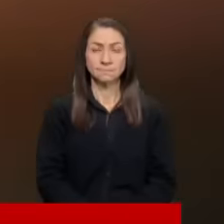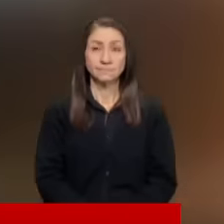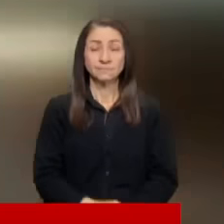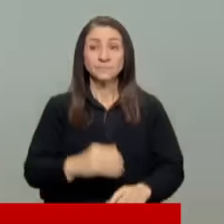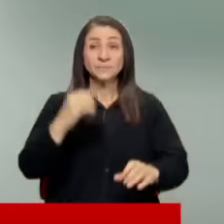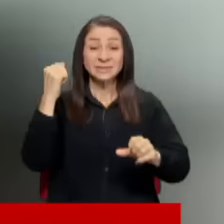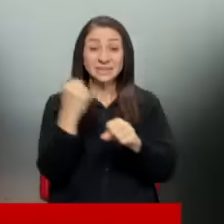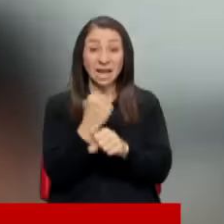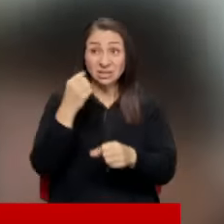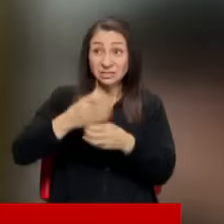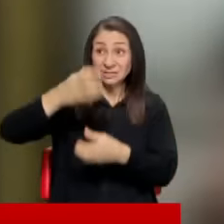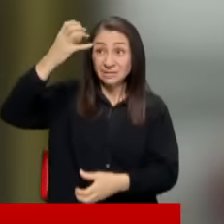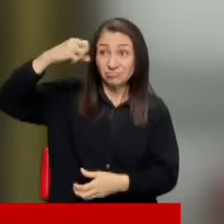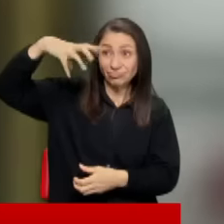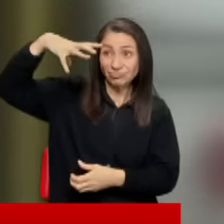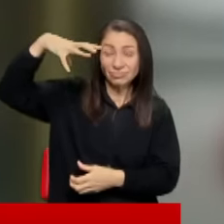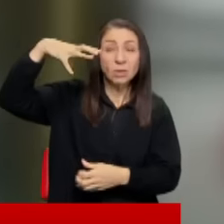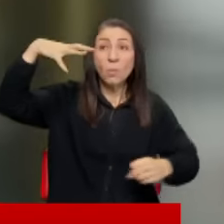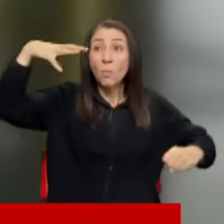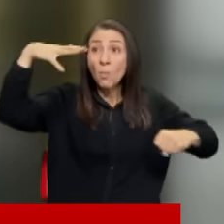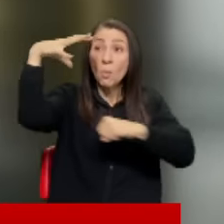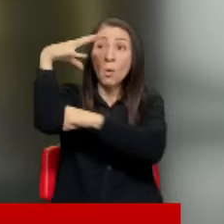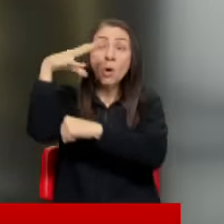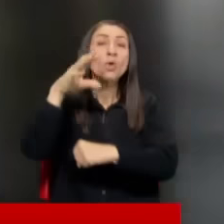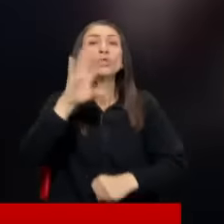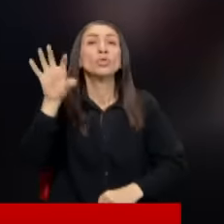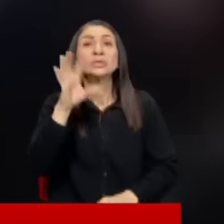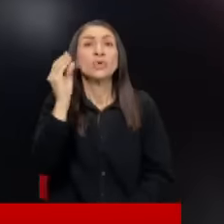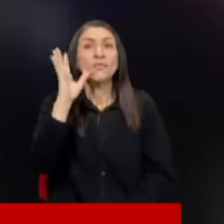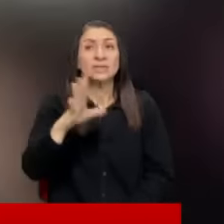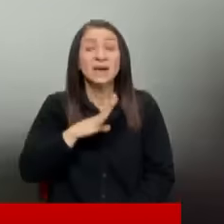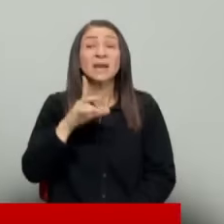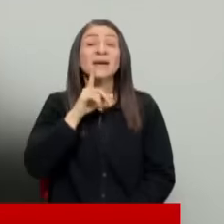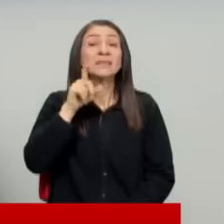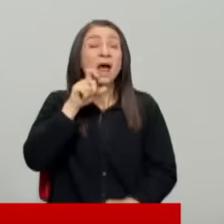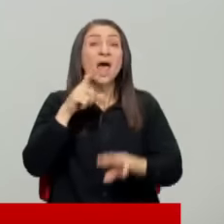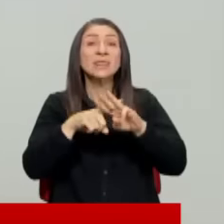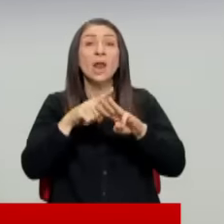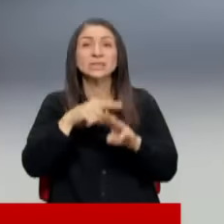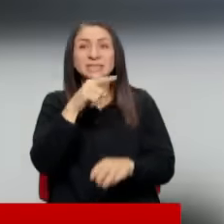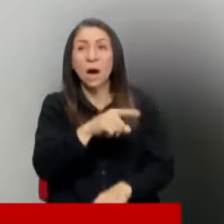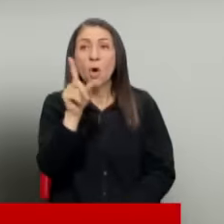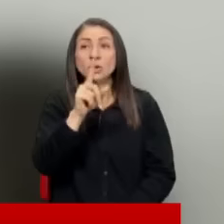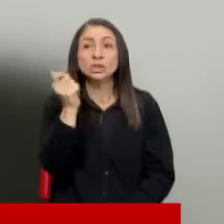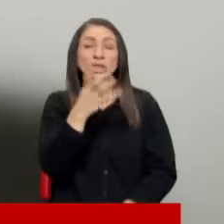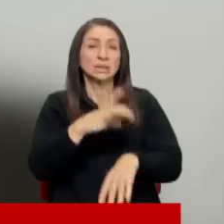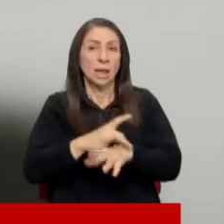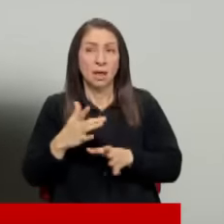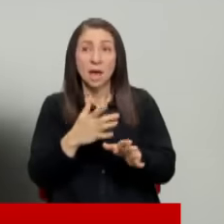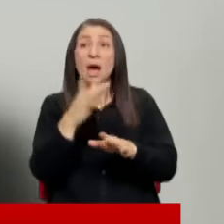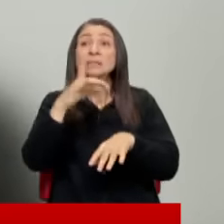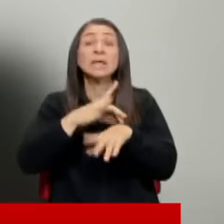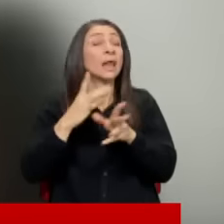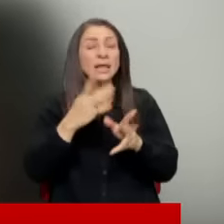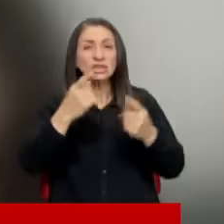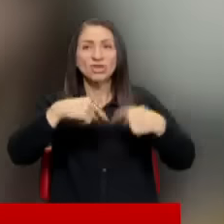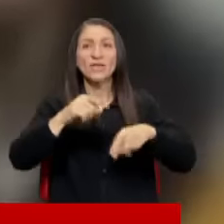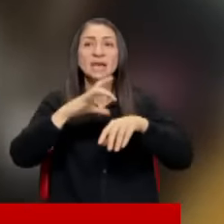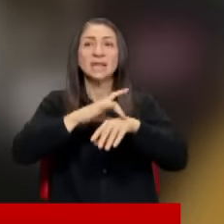Beton aydınlatma direğine çarpan otobüste çok sayıda turist vardı. Katar ve Endonezya uyruklu 10 kişi yaralandı. Yaralılar